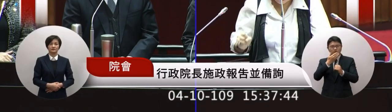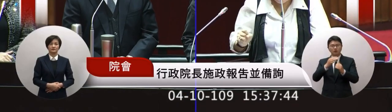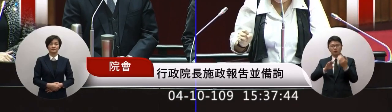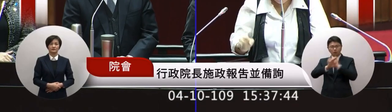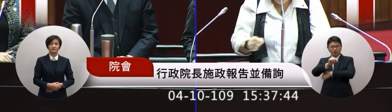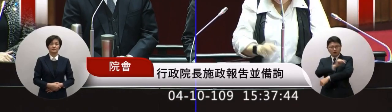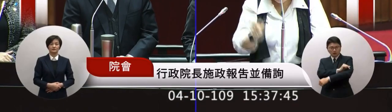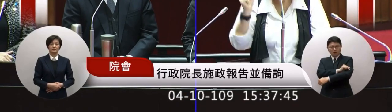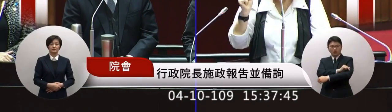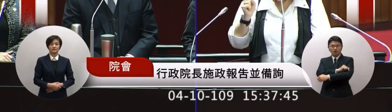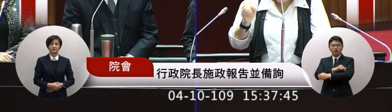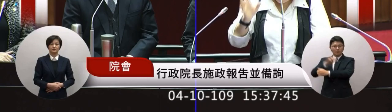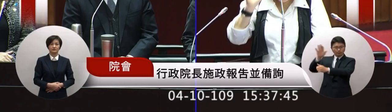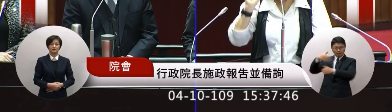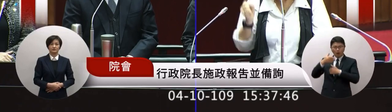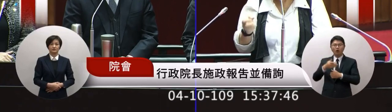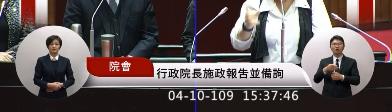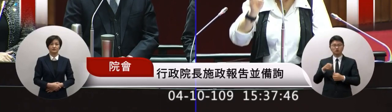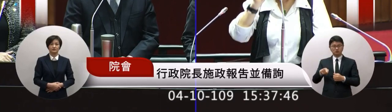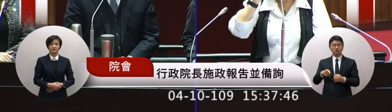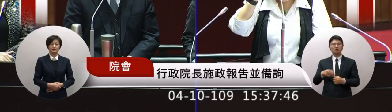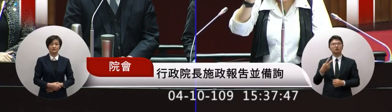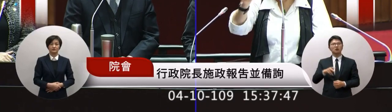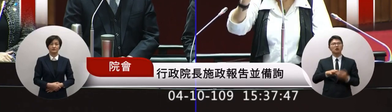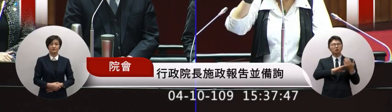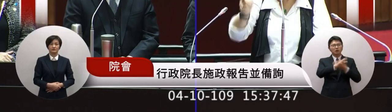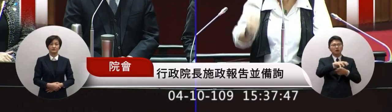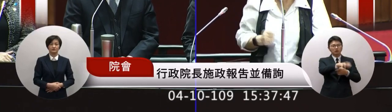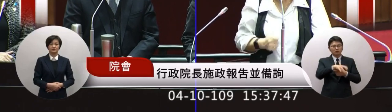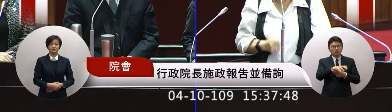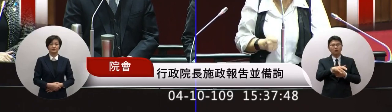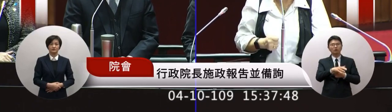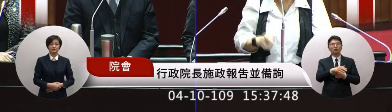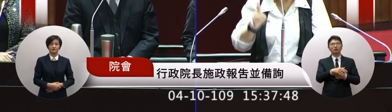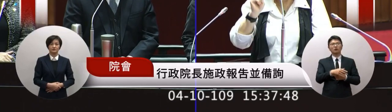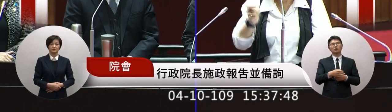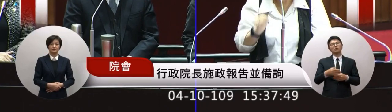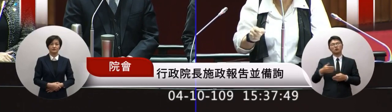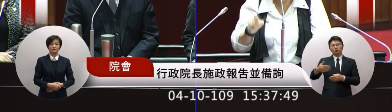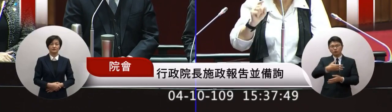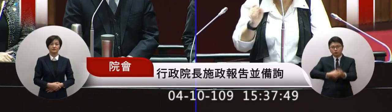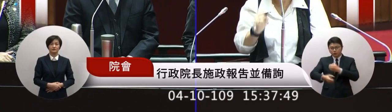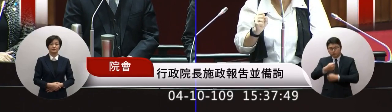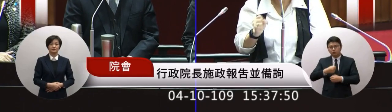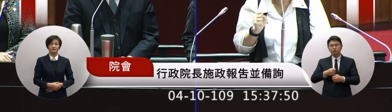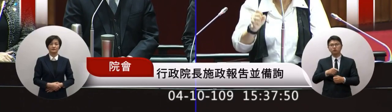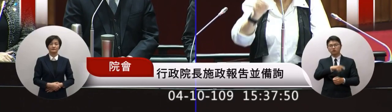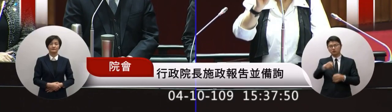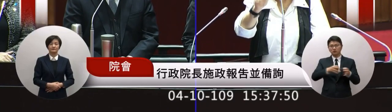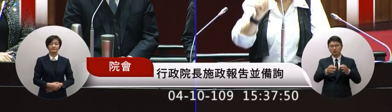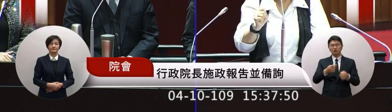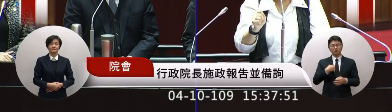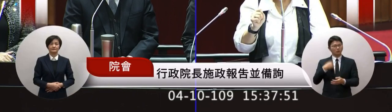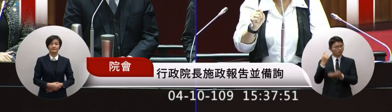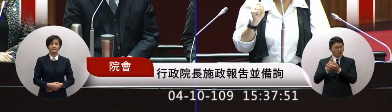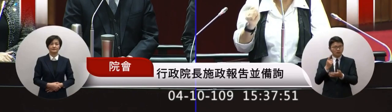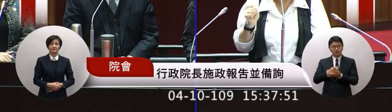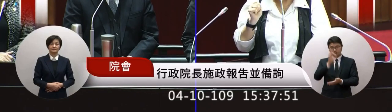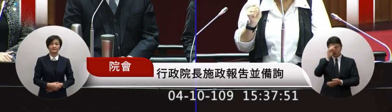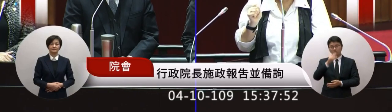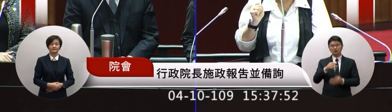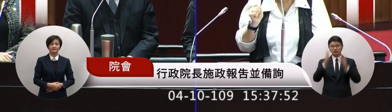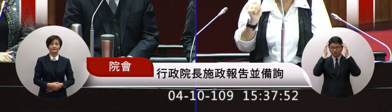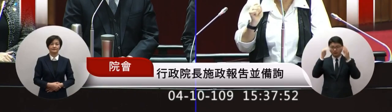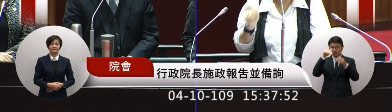引进的，可是农林渔牧业，我每一年的夏天我都看到林明珍县长啊，南